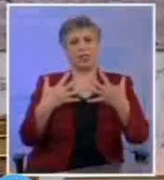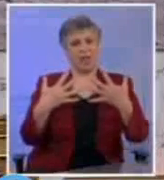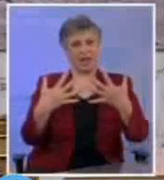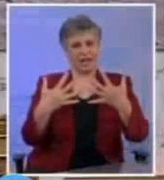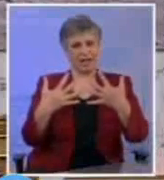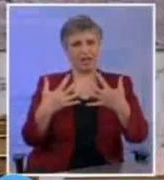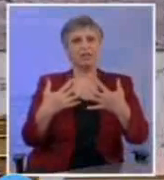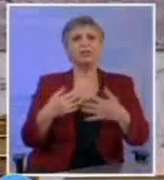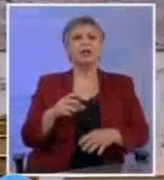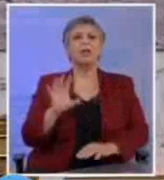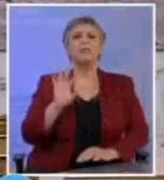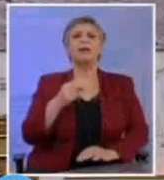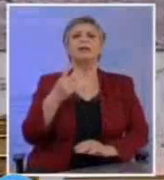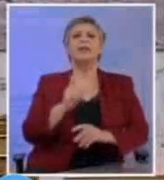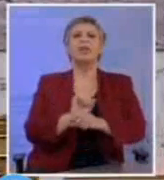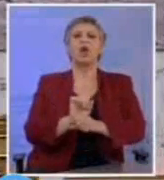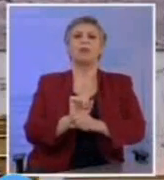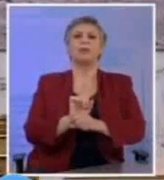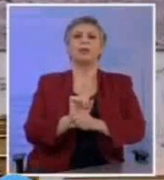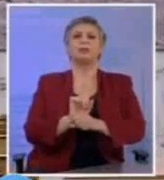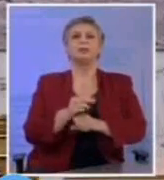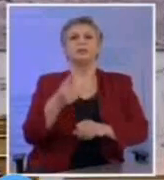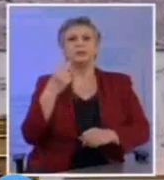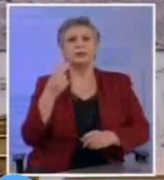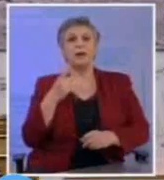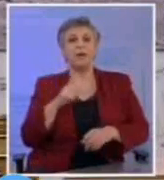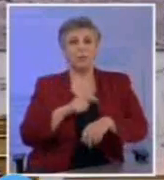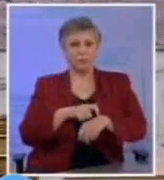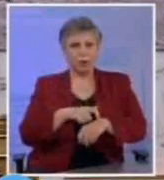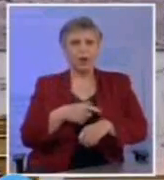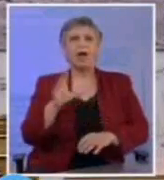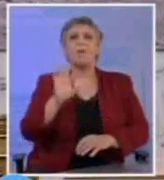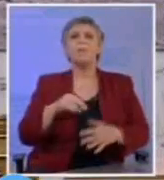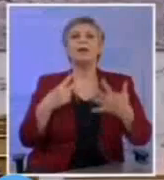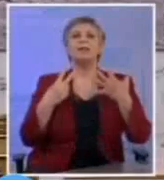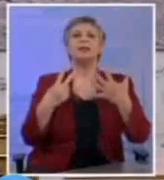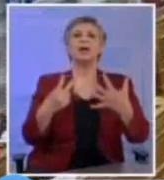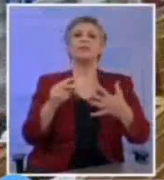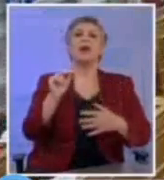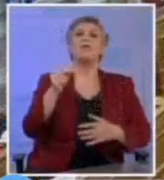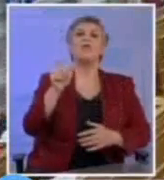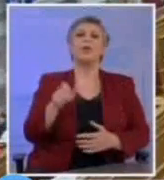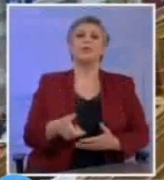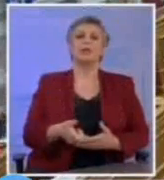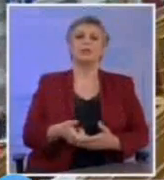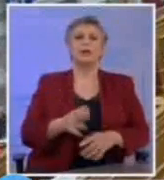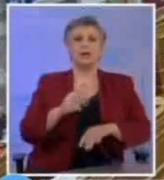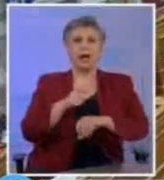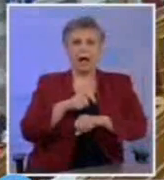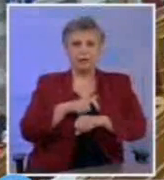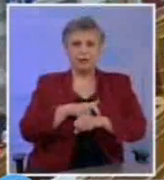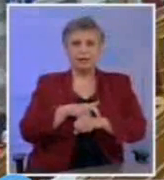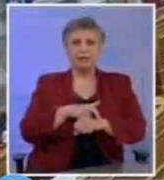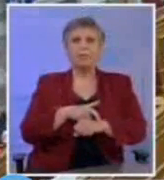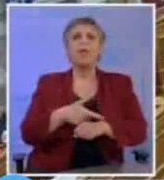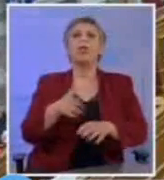10:52 και στην αίθουσα βρίσκονται 57 βουλευτές. Δεν έχει δηλαδή συμπληρωθεί η απαρτία.